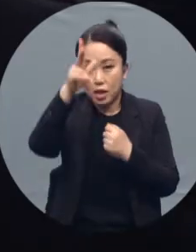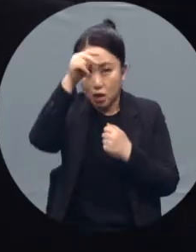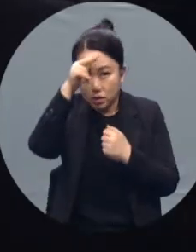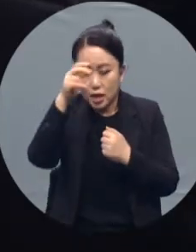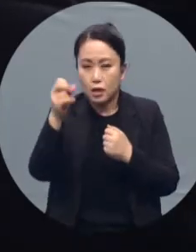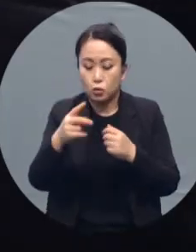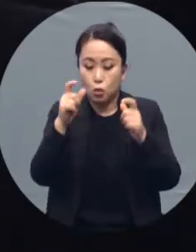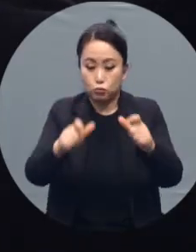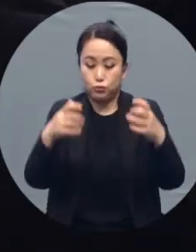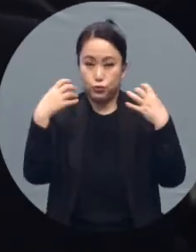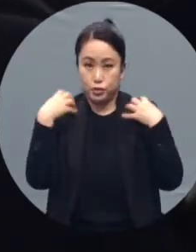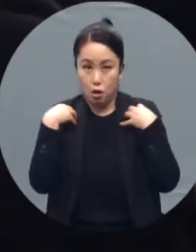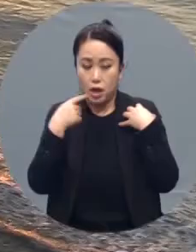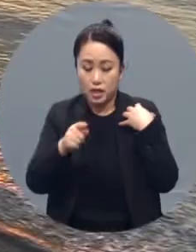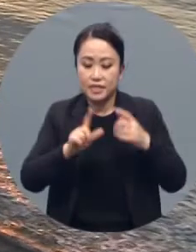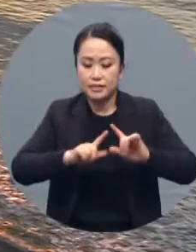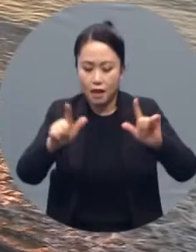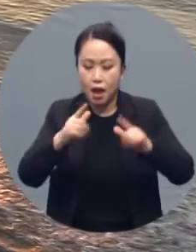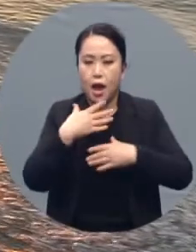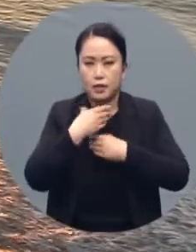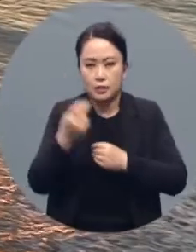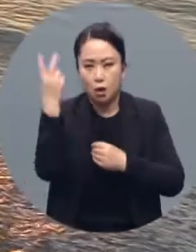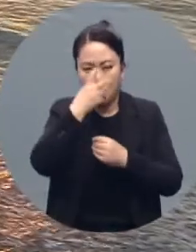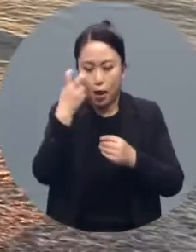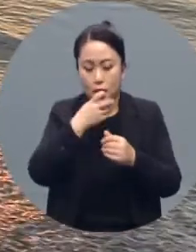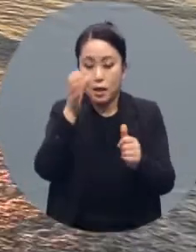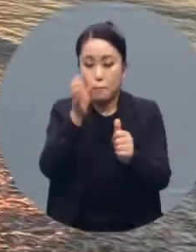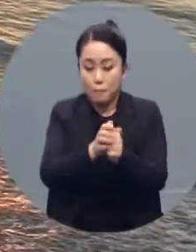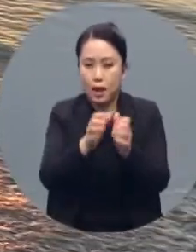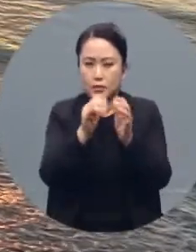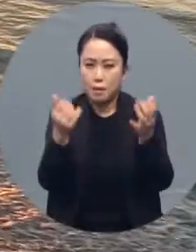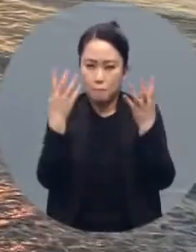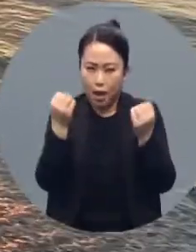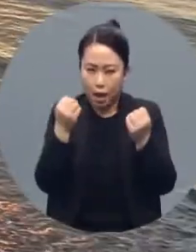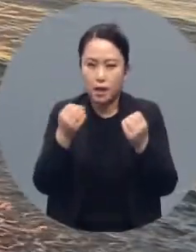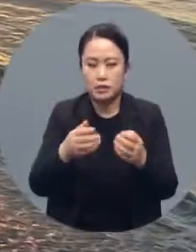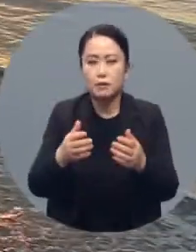당일 안전관리 인력을 대거 투입할 계획입니다. MBC 뉴스 현지호입니다.